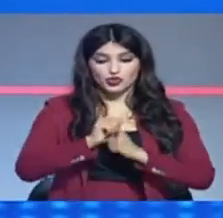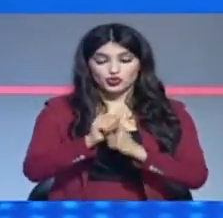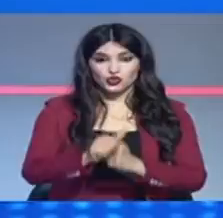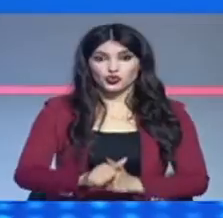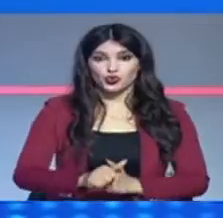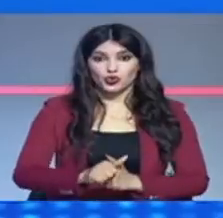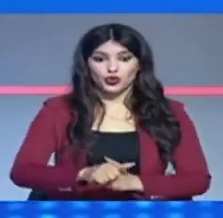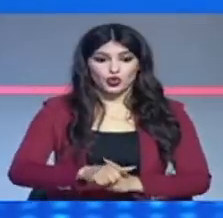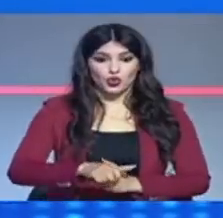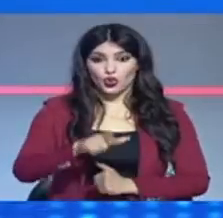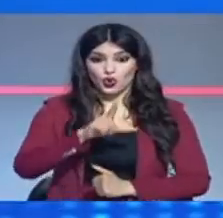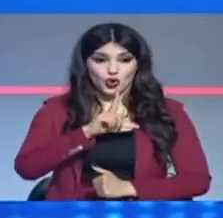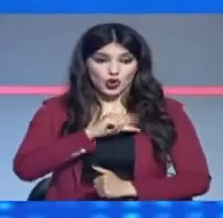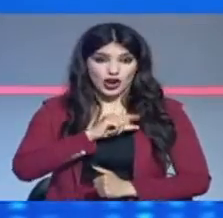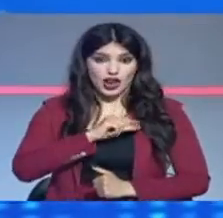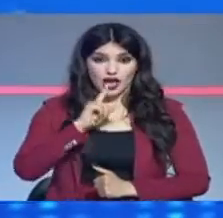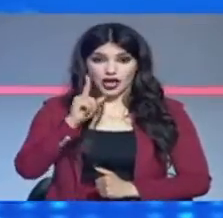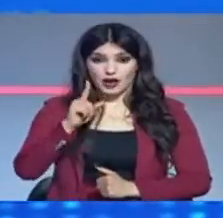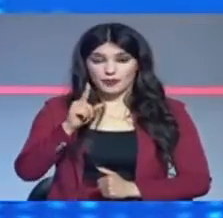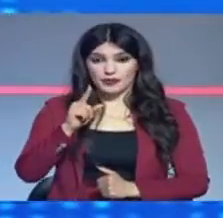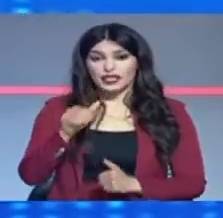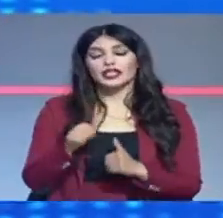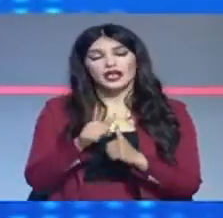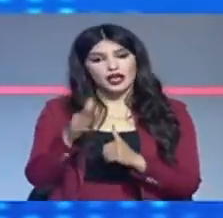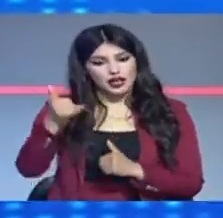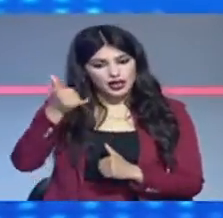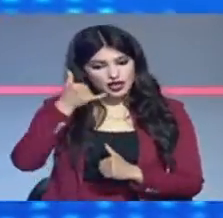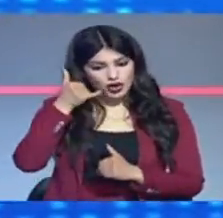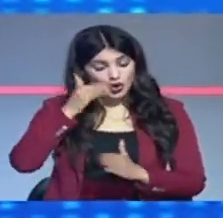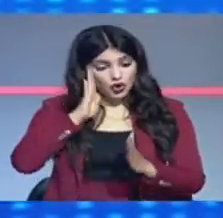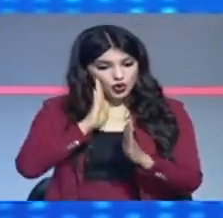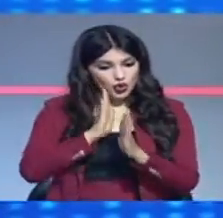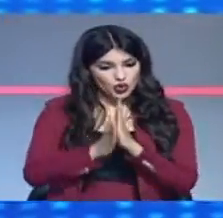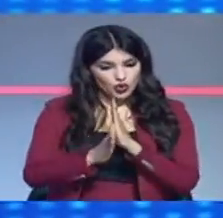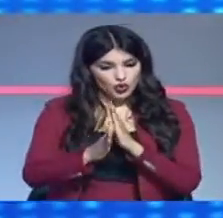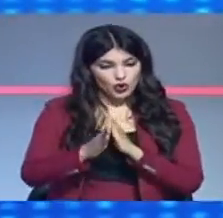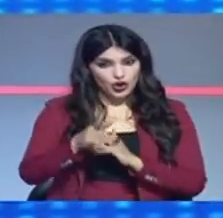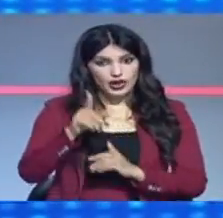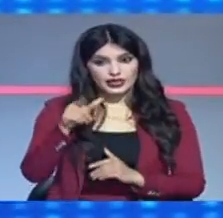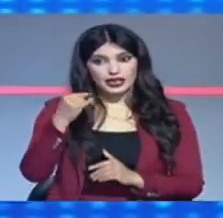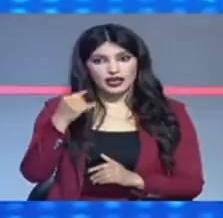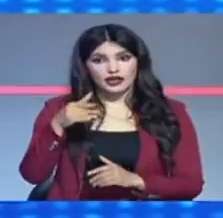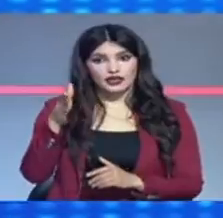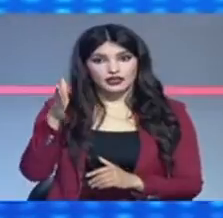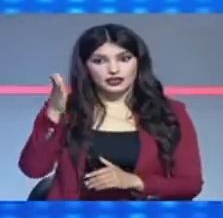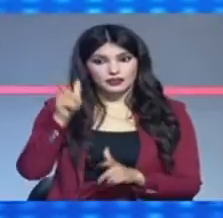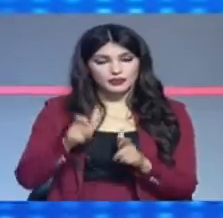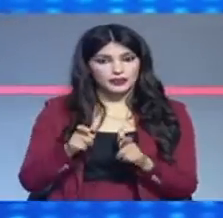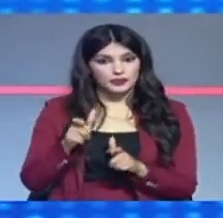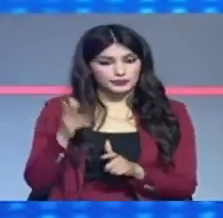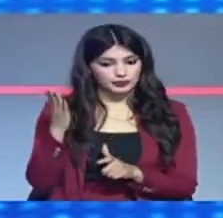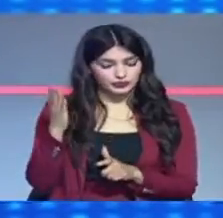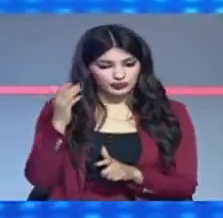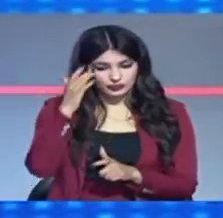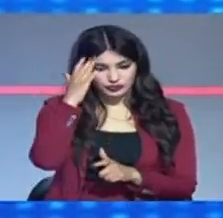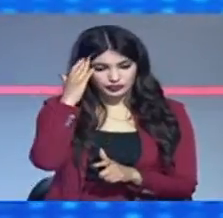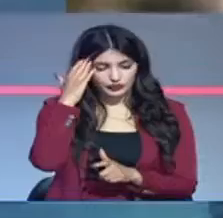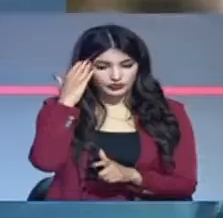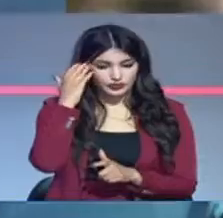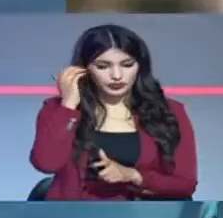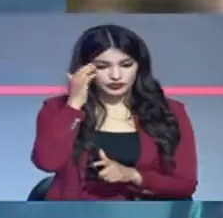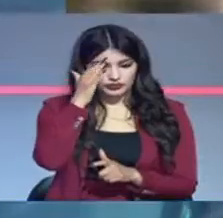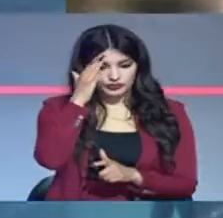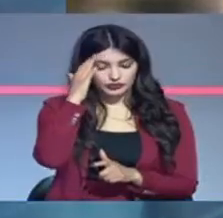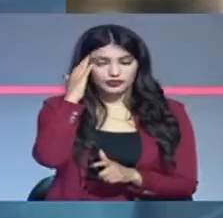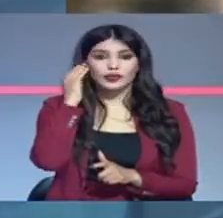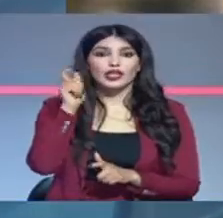العميد حسام حسام الدين اهلا بك سيد العميد اذا كنت معنا طبعا مرحبا بك مساء الخير